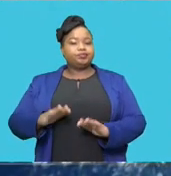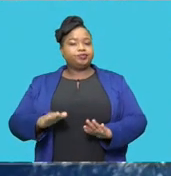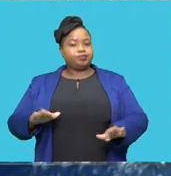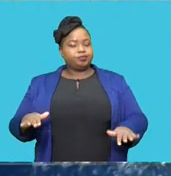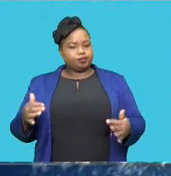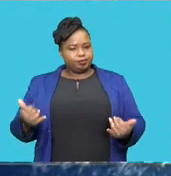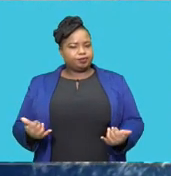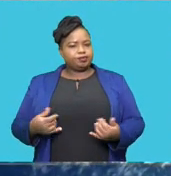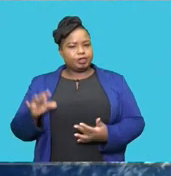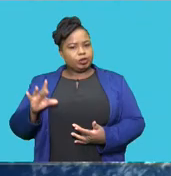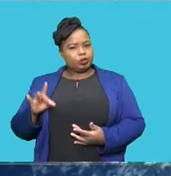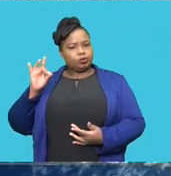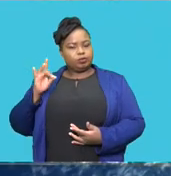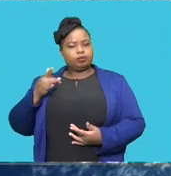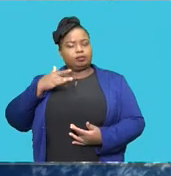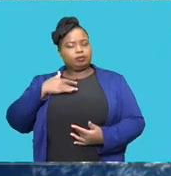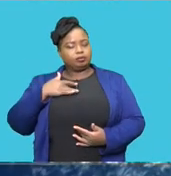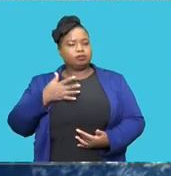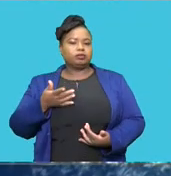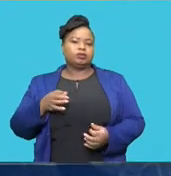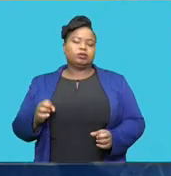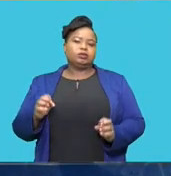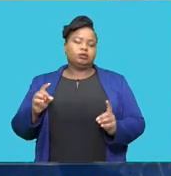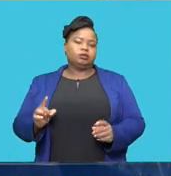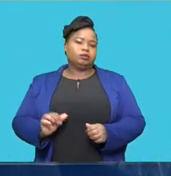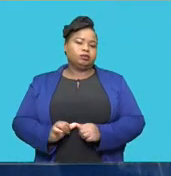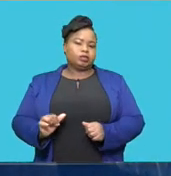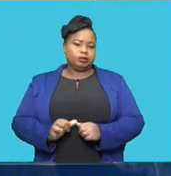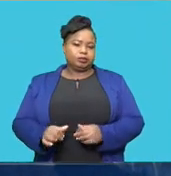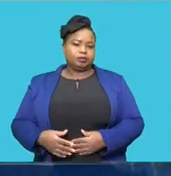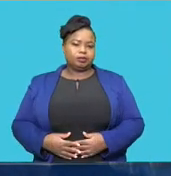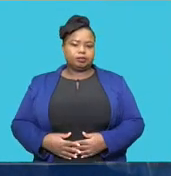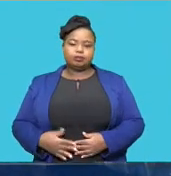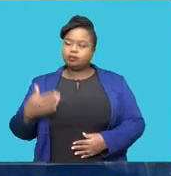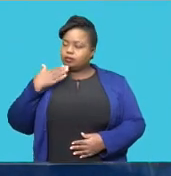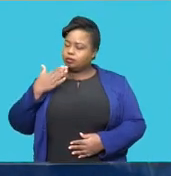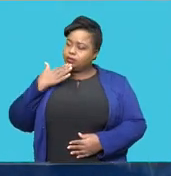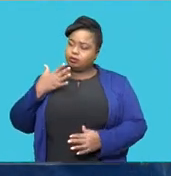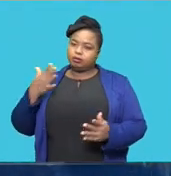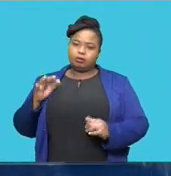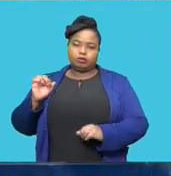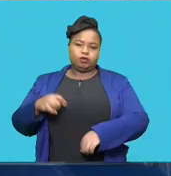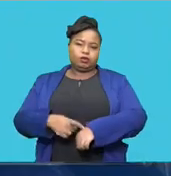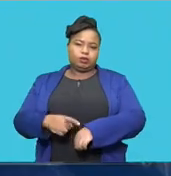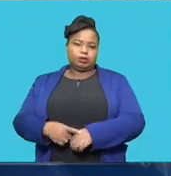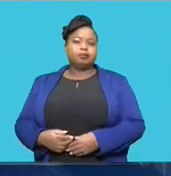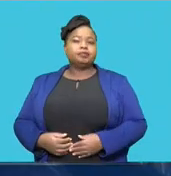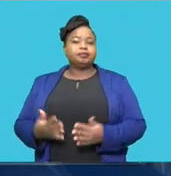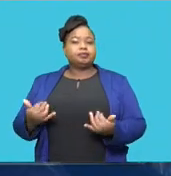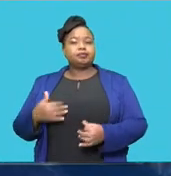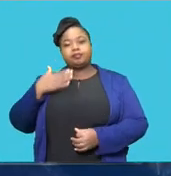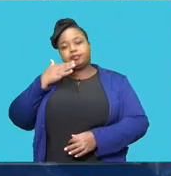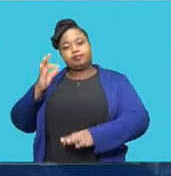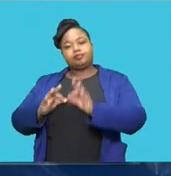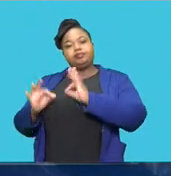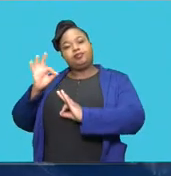namhlanje bakwaziyo ukuzikhethela bakwaziyo nokuba babe nemfundo engcono. Sisilulu siyabulela kakhulu ngexesha lakho seSoweto TV. Ndicela nje usixelele